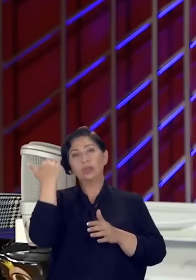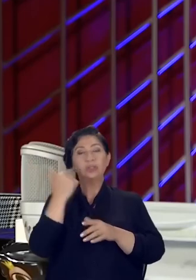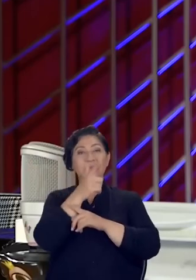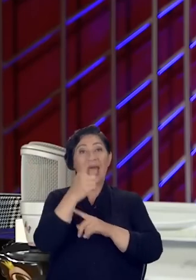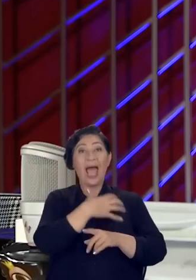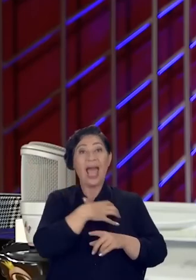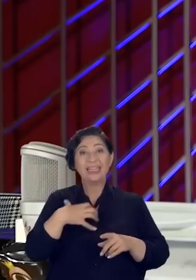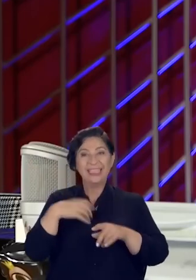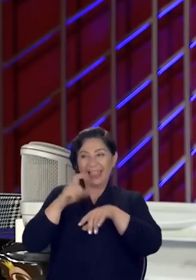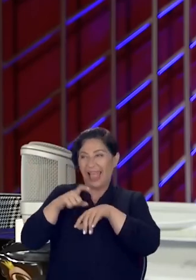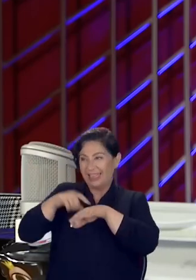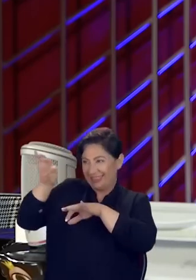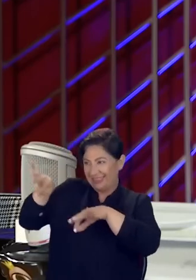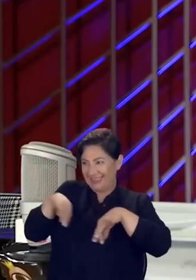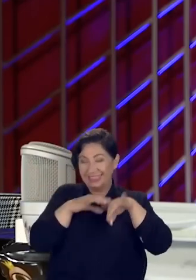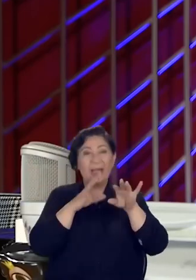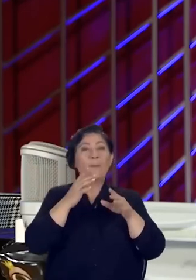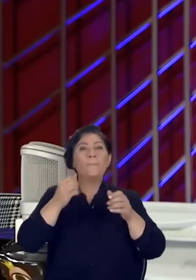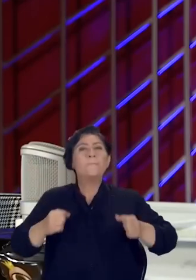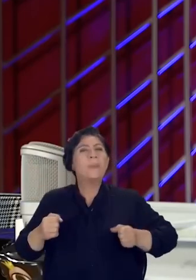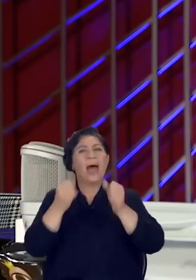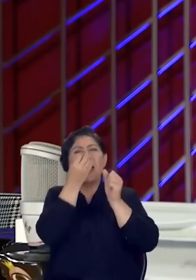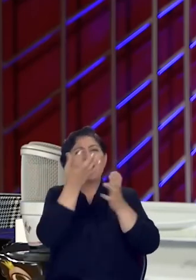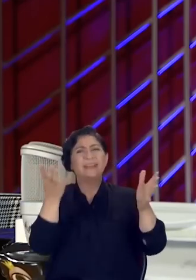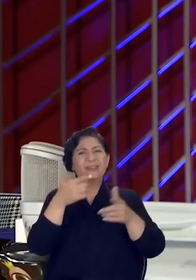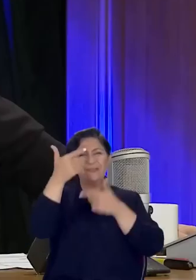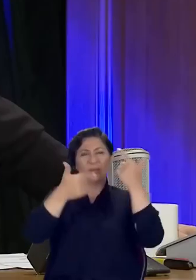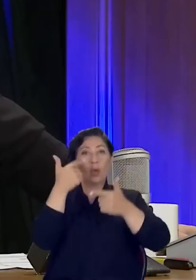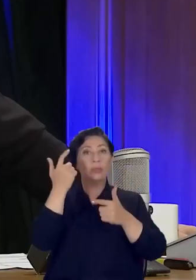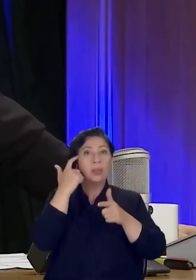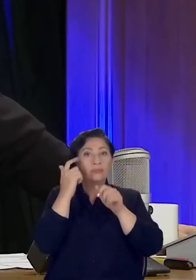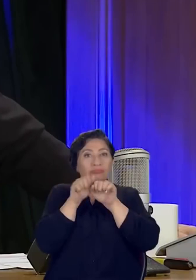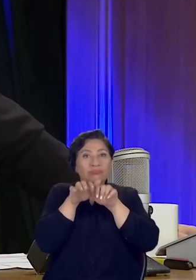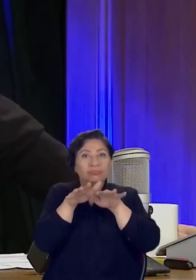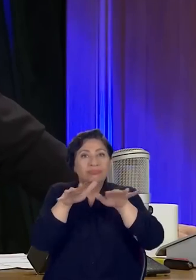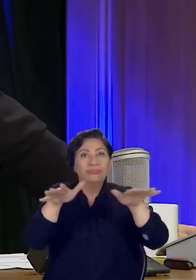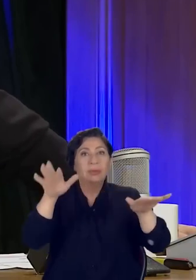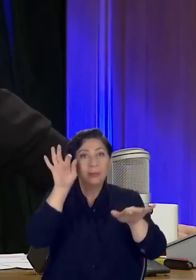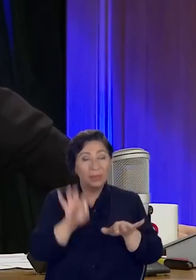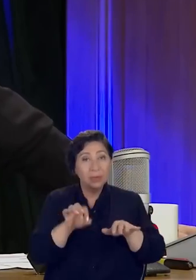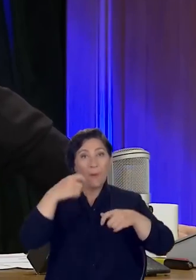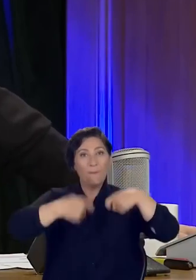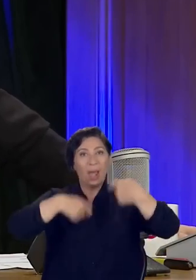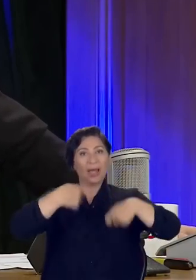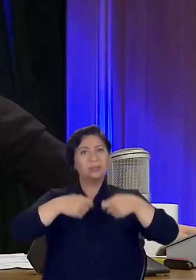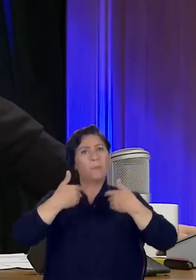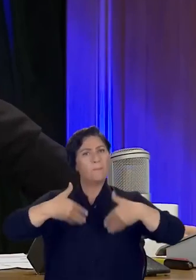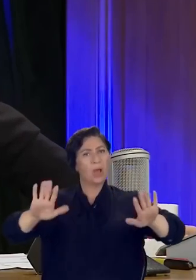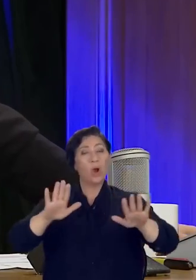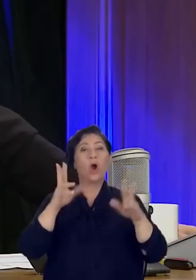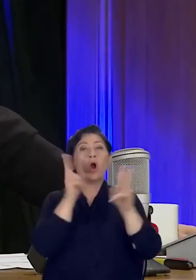6 yıl önce çektiği annesini taklit ettiği parkta çektiği bir videoyla tanınmaya başladı. Bankacılığı bırakıyor